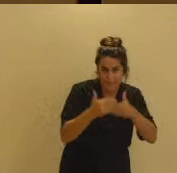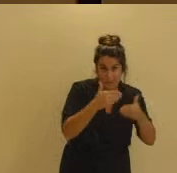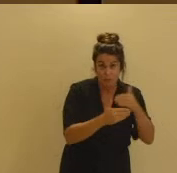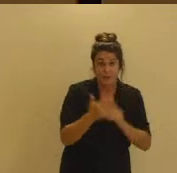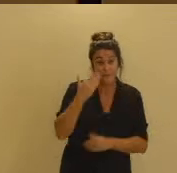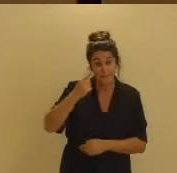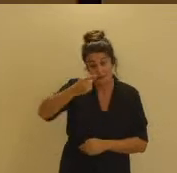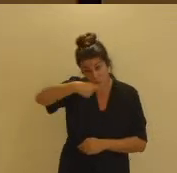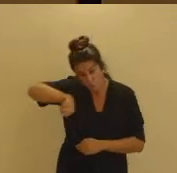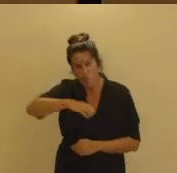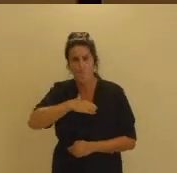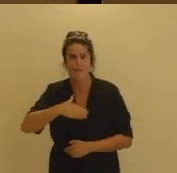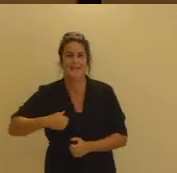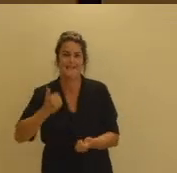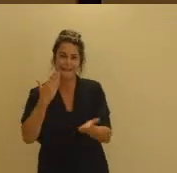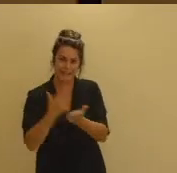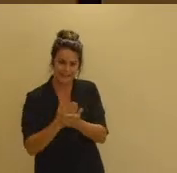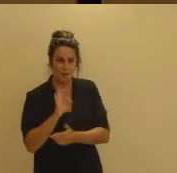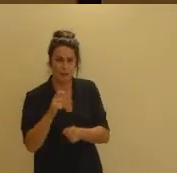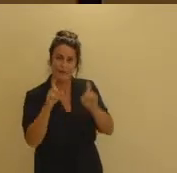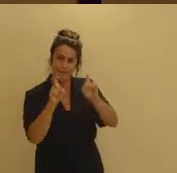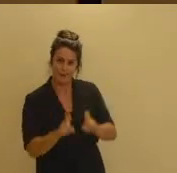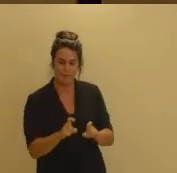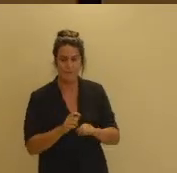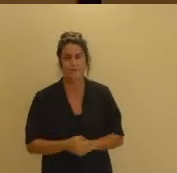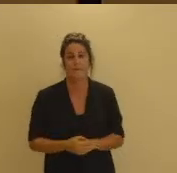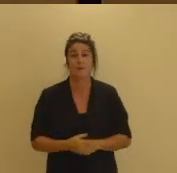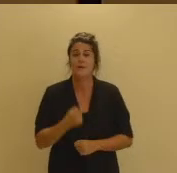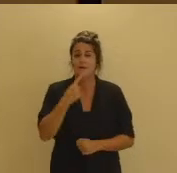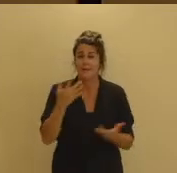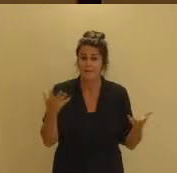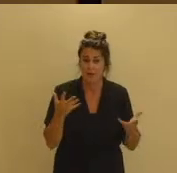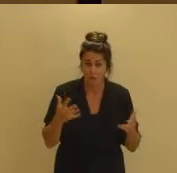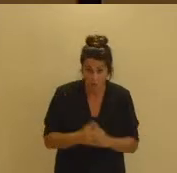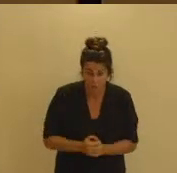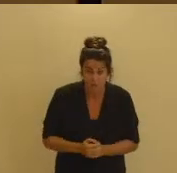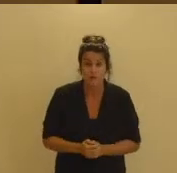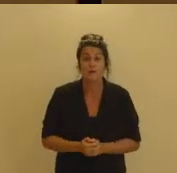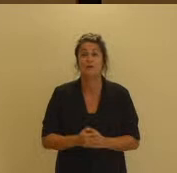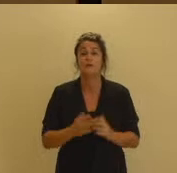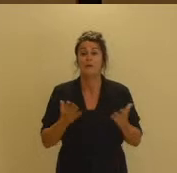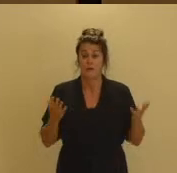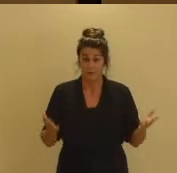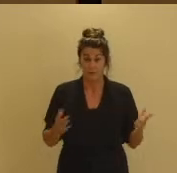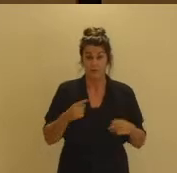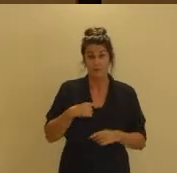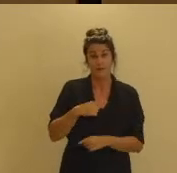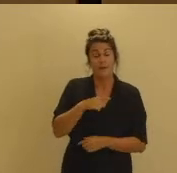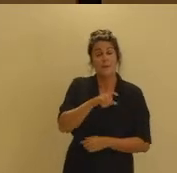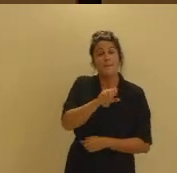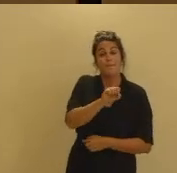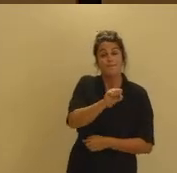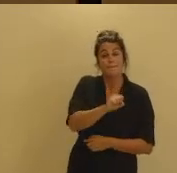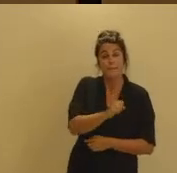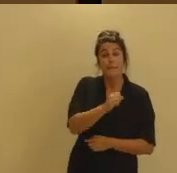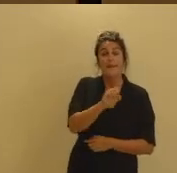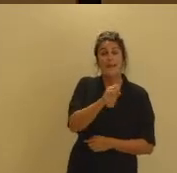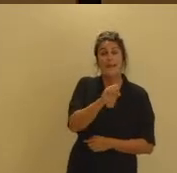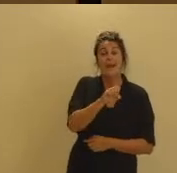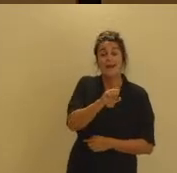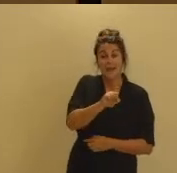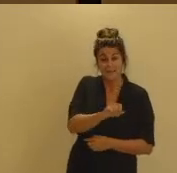délibèrent en ce sens. Cela veut dire que lorsqu'on substitue les logements en PSLA par du